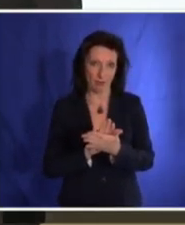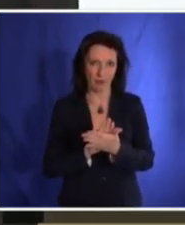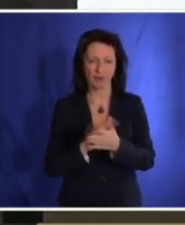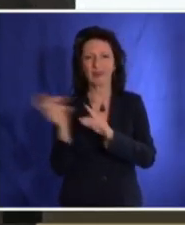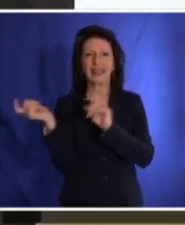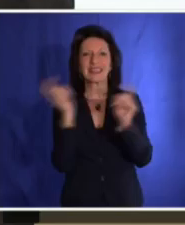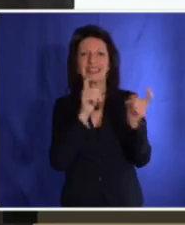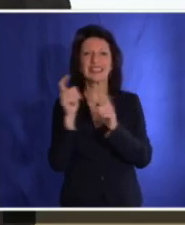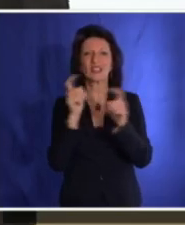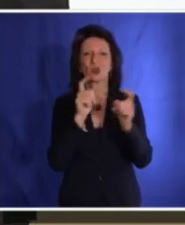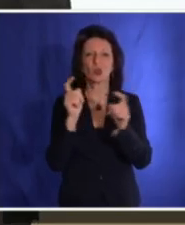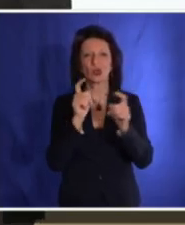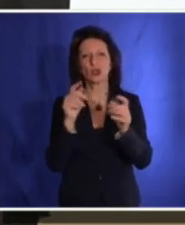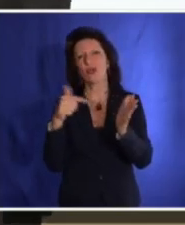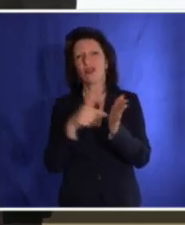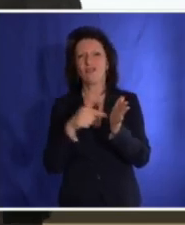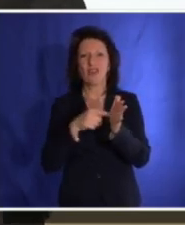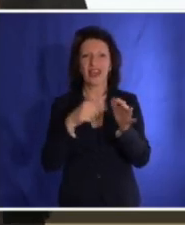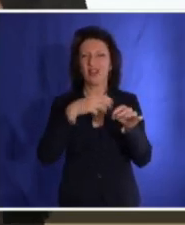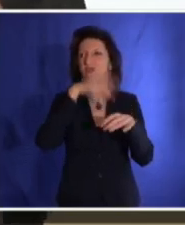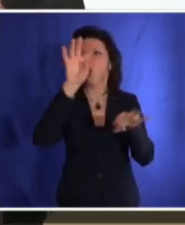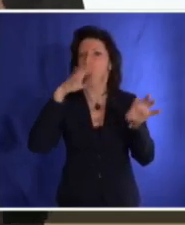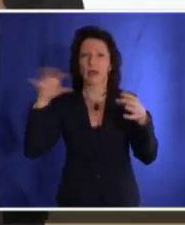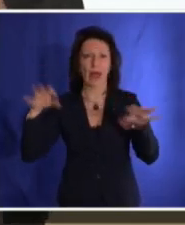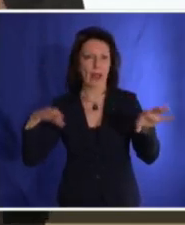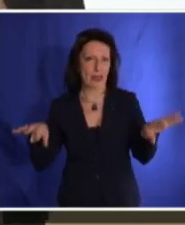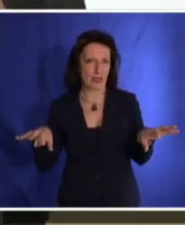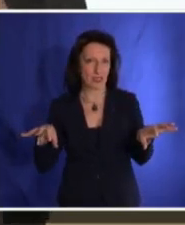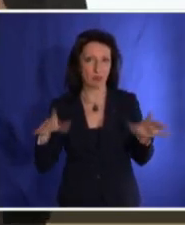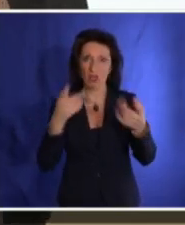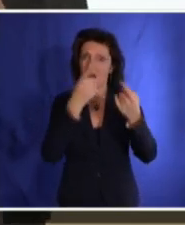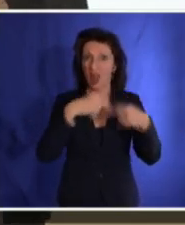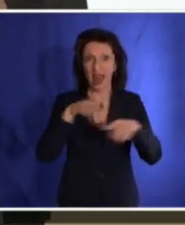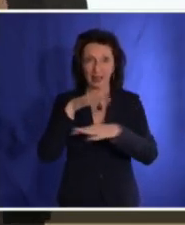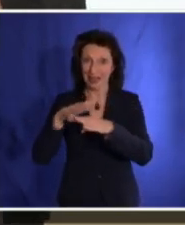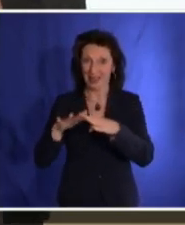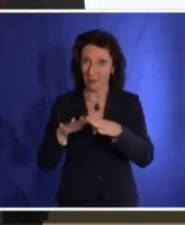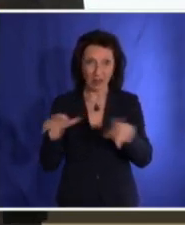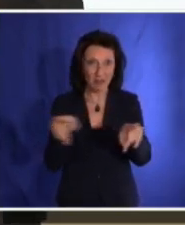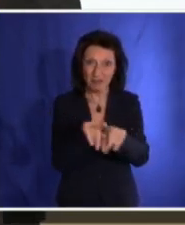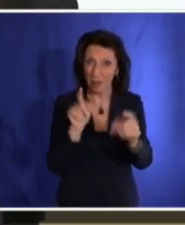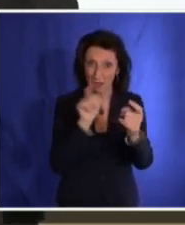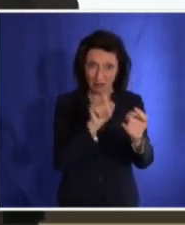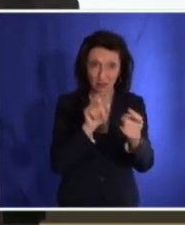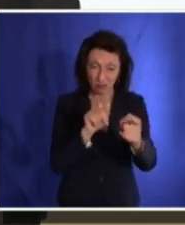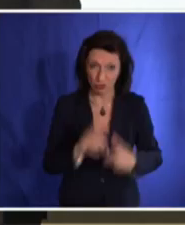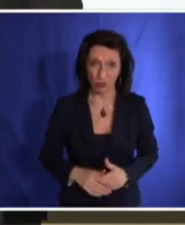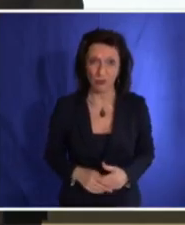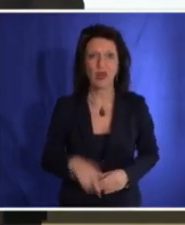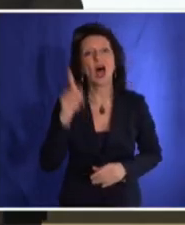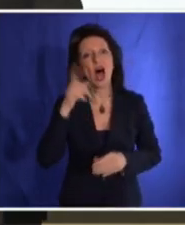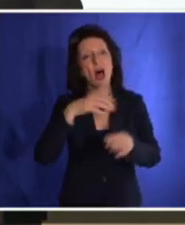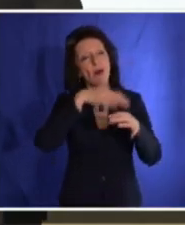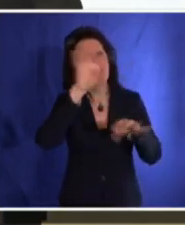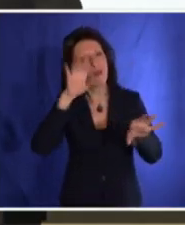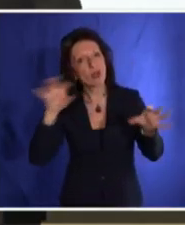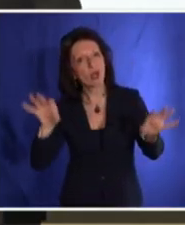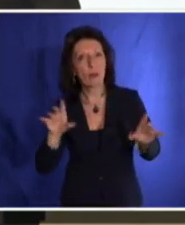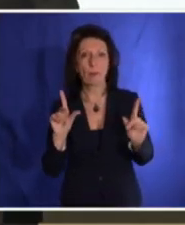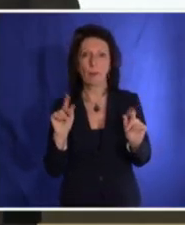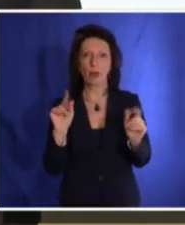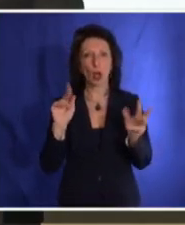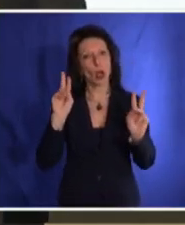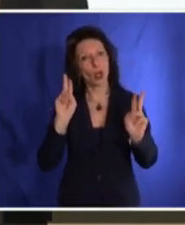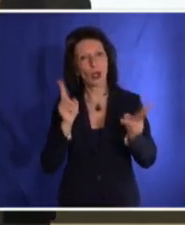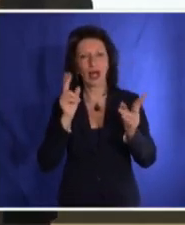Föderalismusdebatten, die gibt es auch zwischen dem Land und seinen Gemeinden. Aber ich denke, Föderalismus ist Innovationslabor,